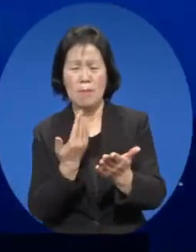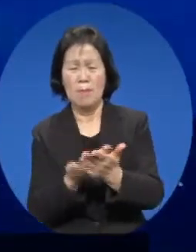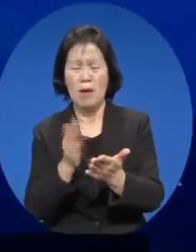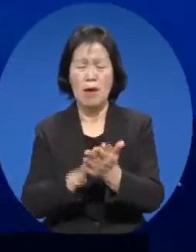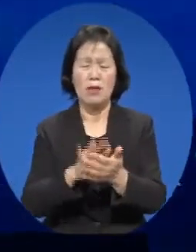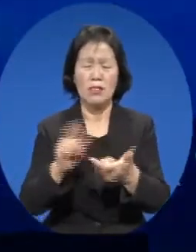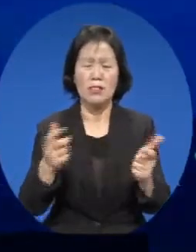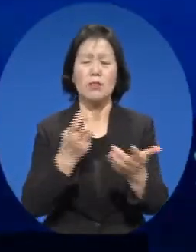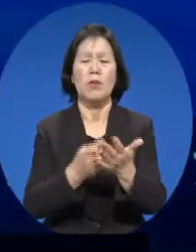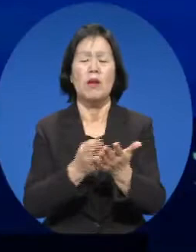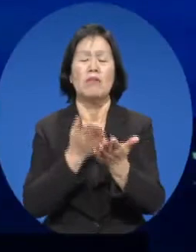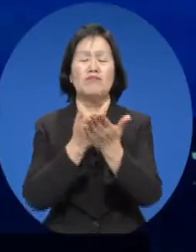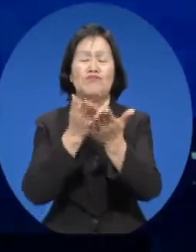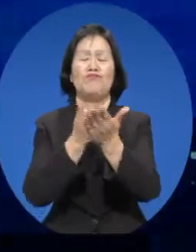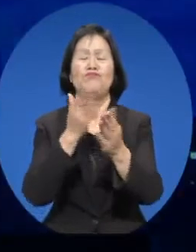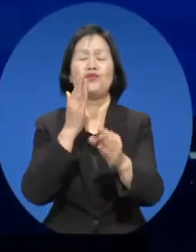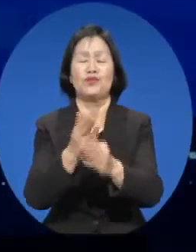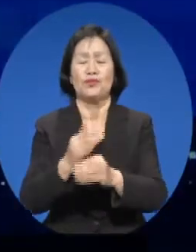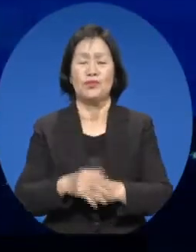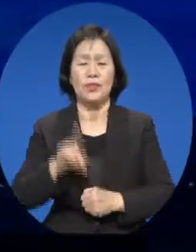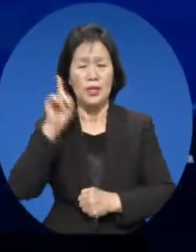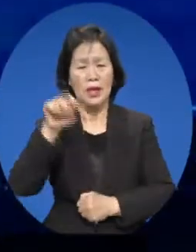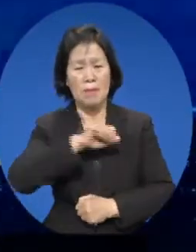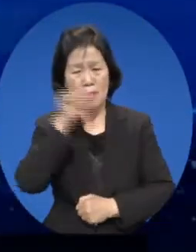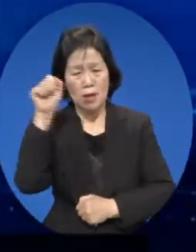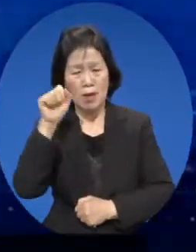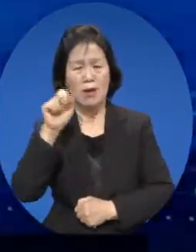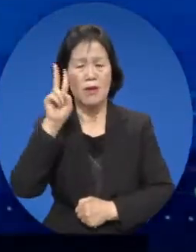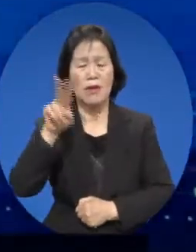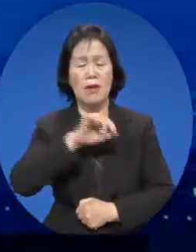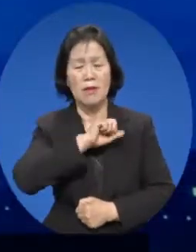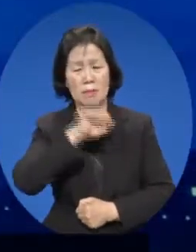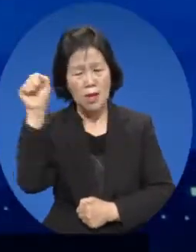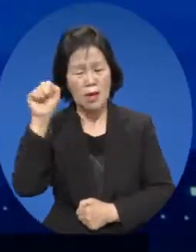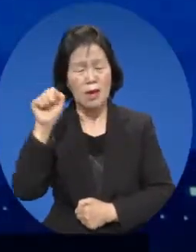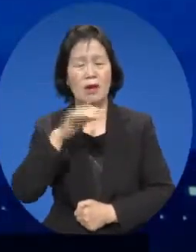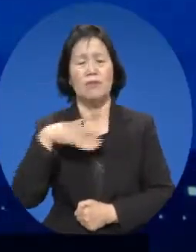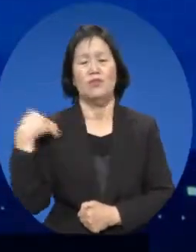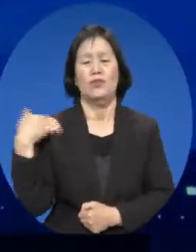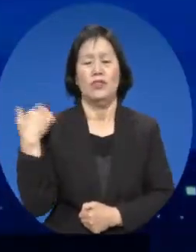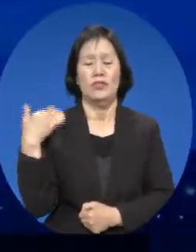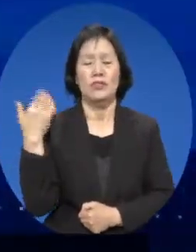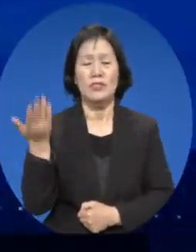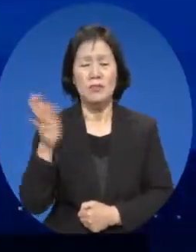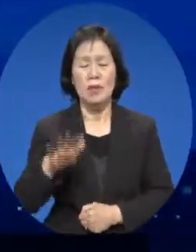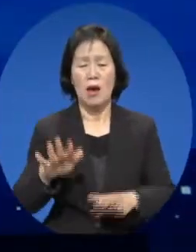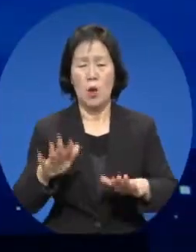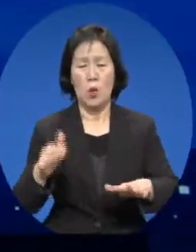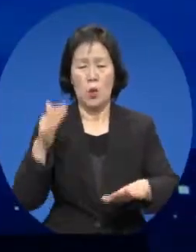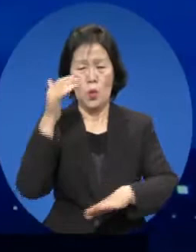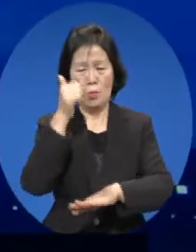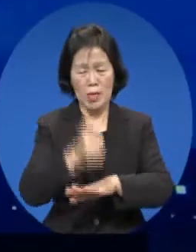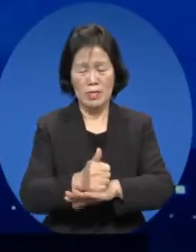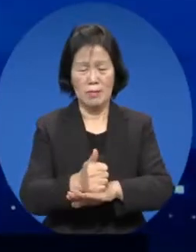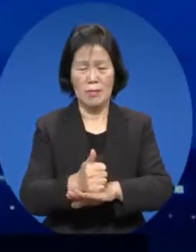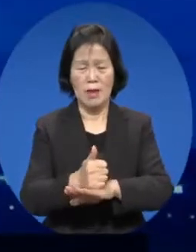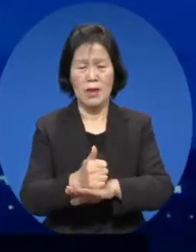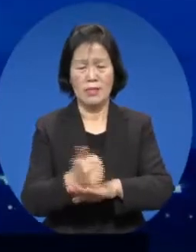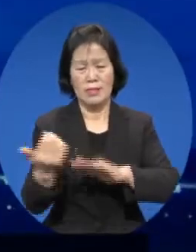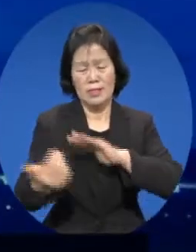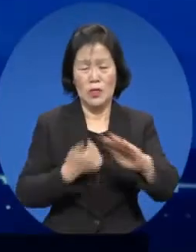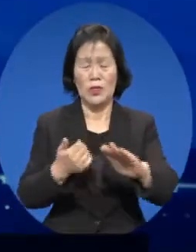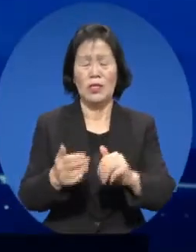상정돼 있기도 합니다 내일 통과될 지 모레 통과가 될지는 모르겠습니다만 올해가 가기전에 민주당에서는 이를